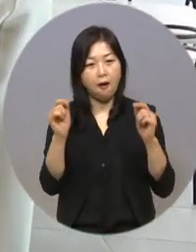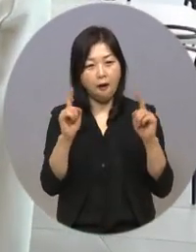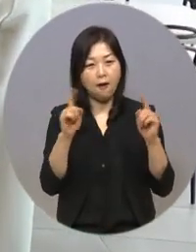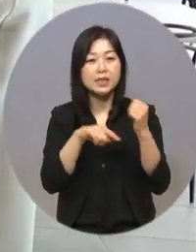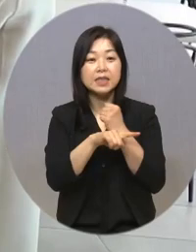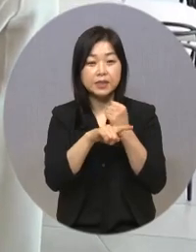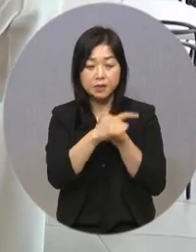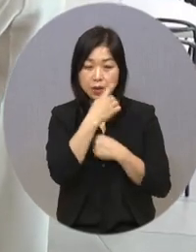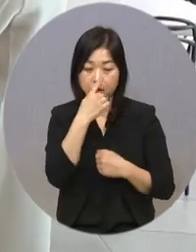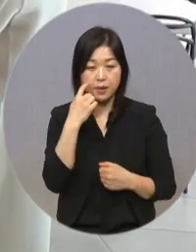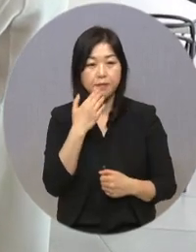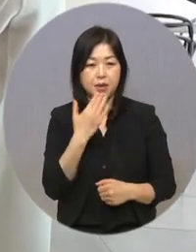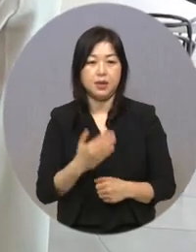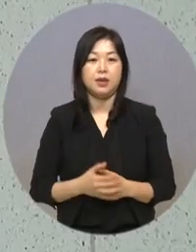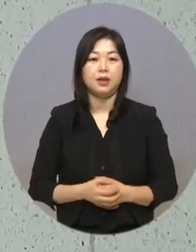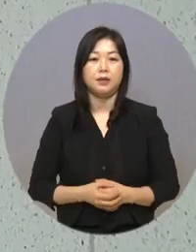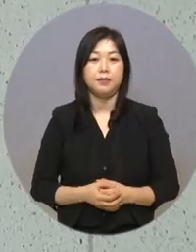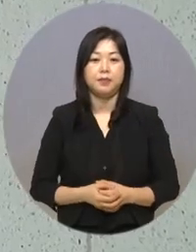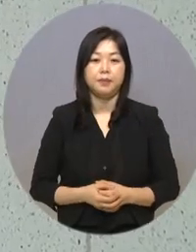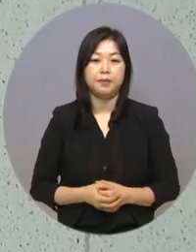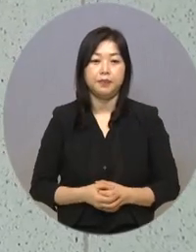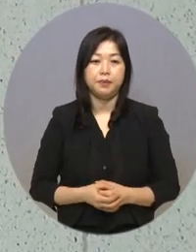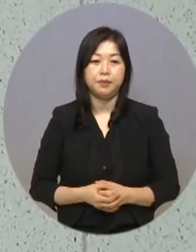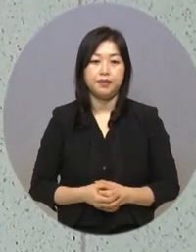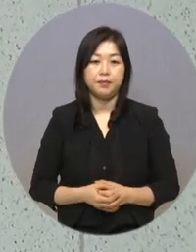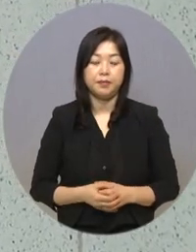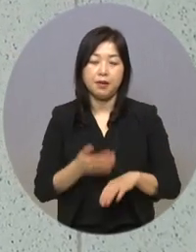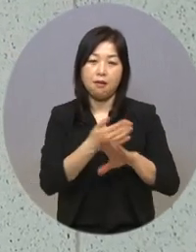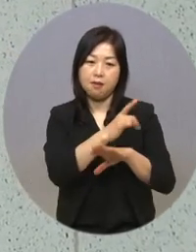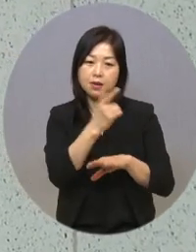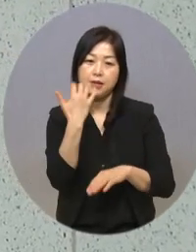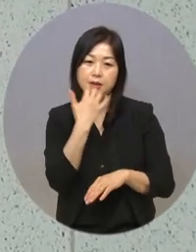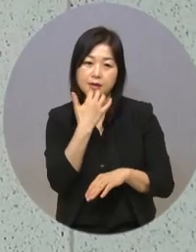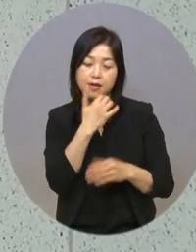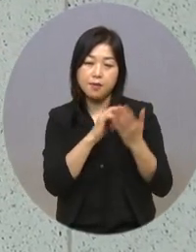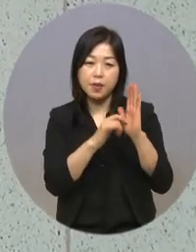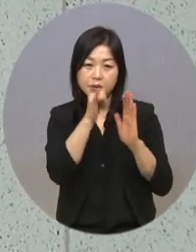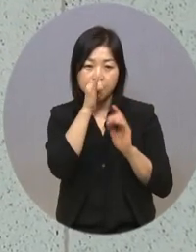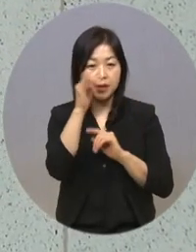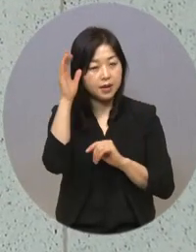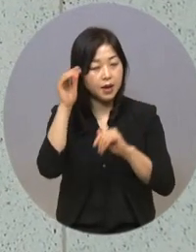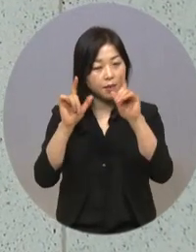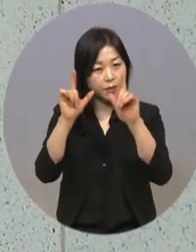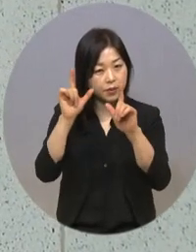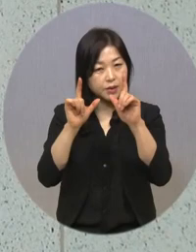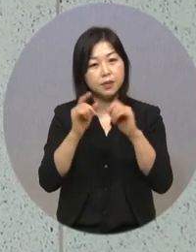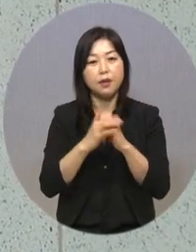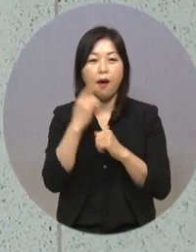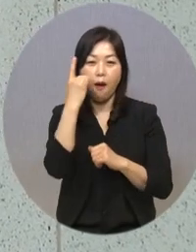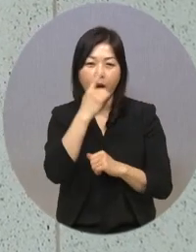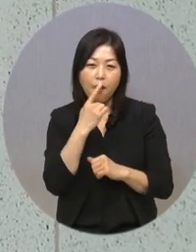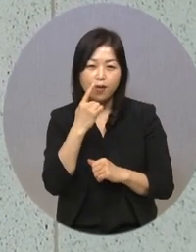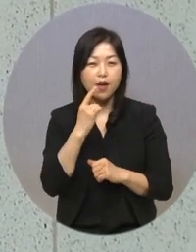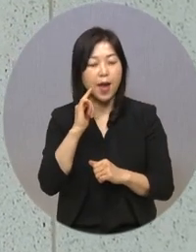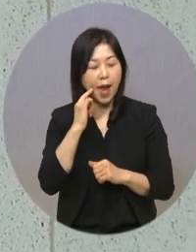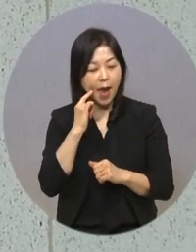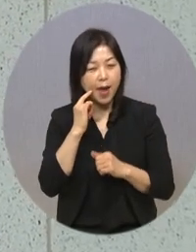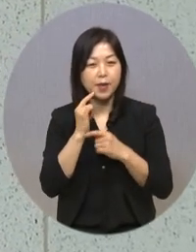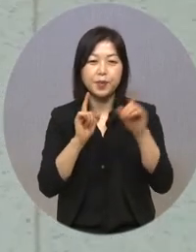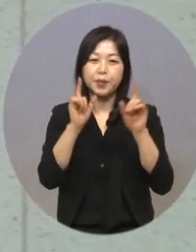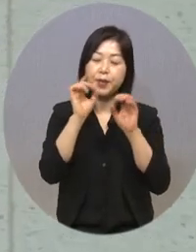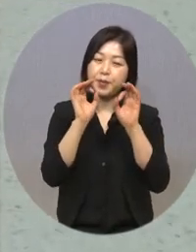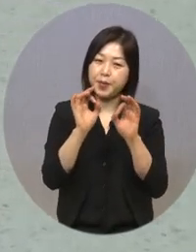의미를 확인할 수 있습니다. 또 다양한 색깔로 묘사된 반려견은 순진한 표정으로 정면을 바라보고